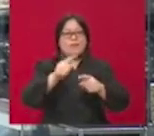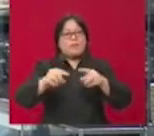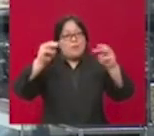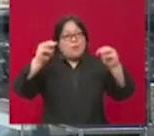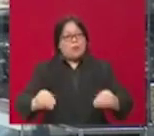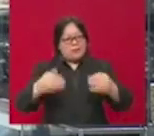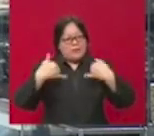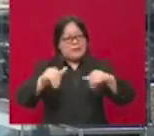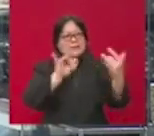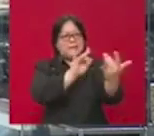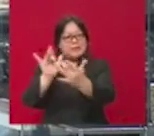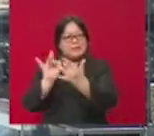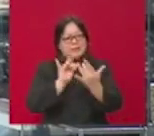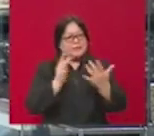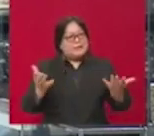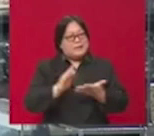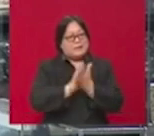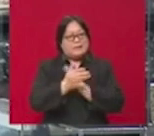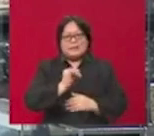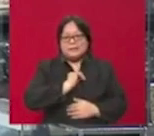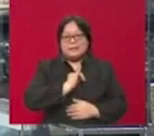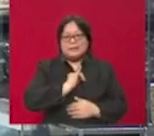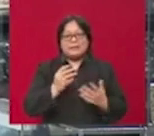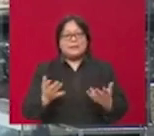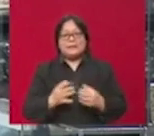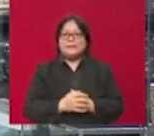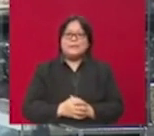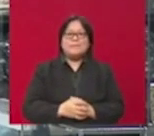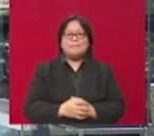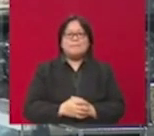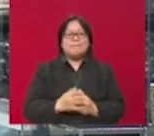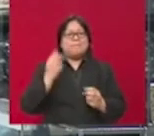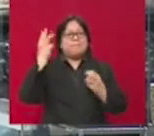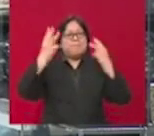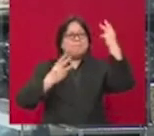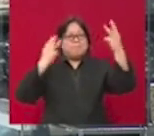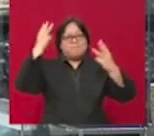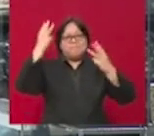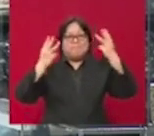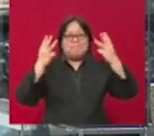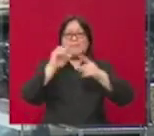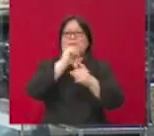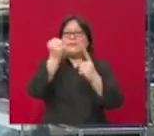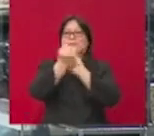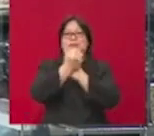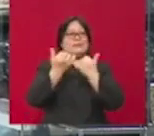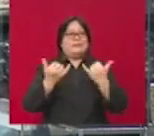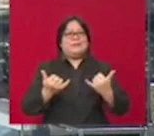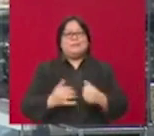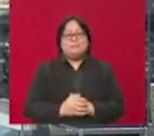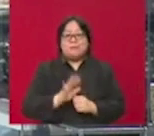sentiasa berhubung. Jadi saya agak bimbang dalam suasana dan keadaan